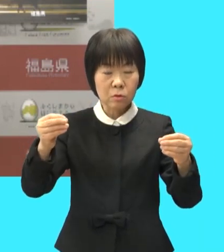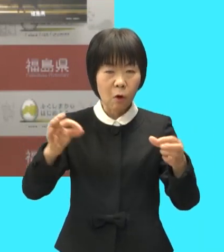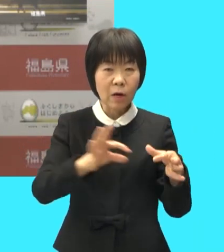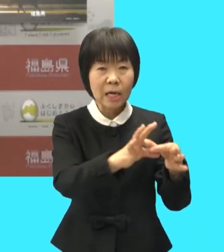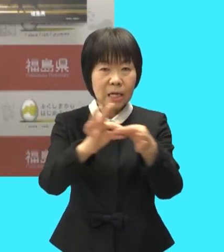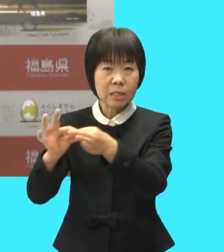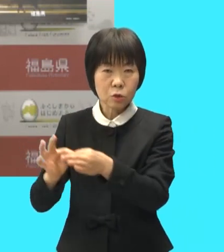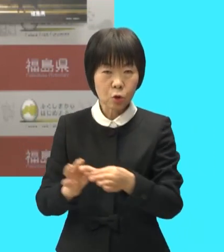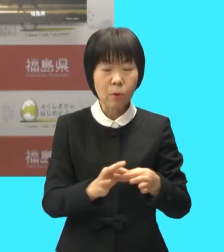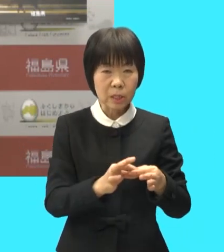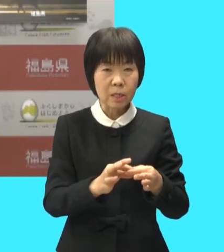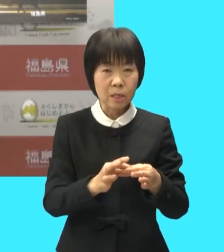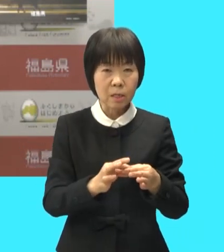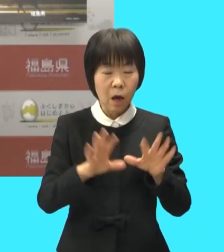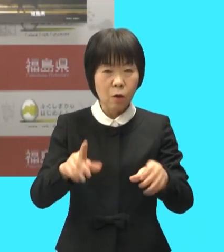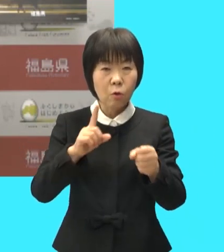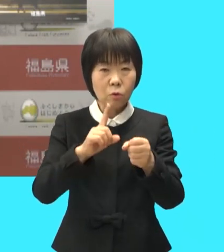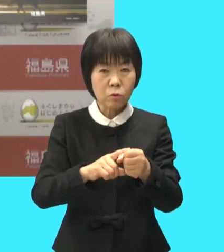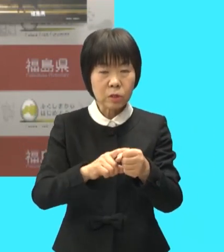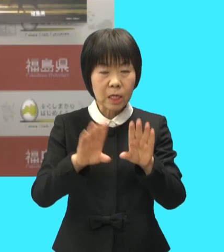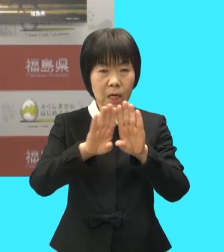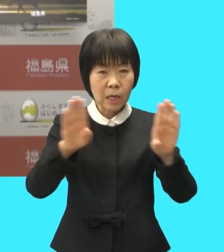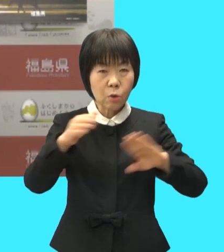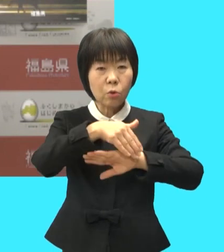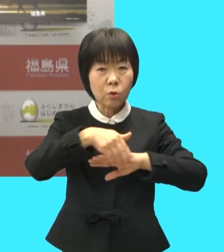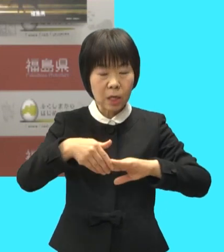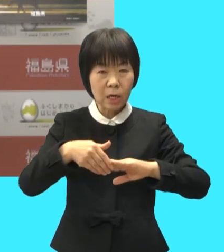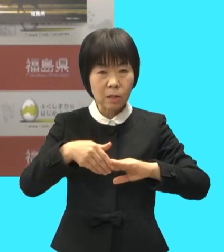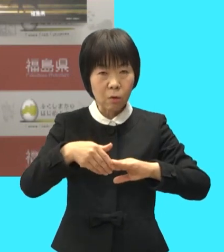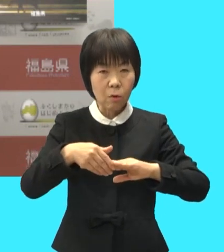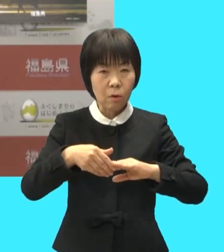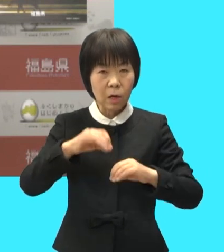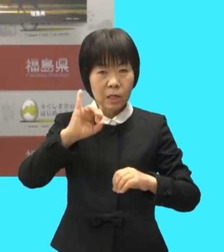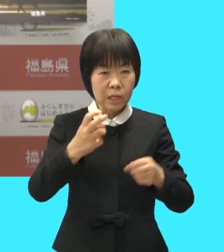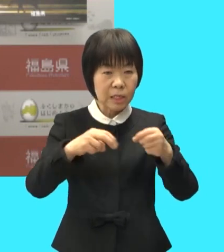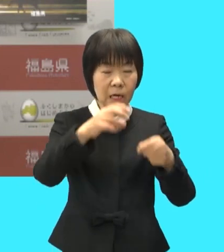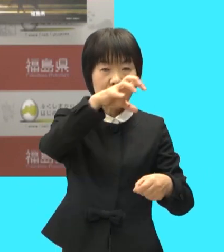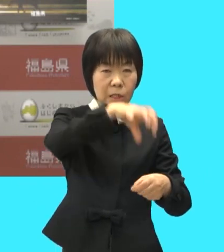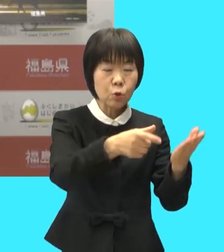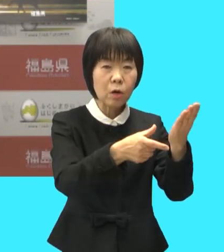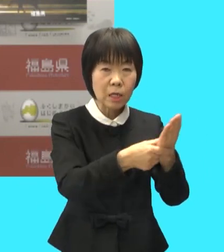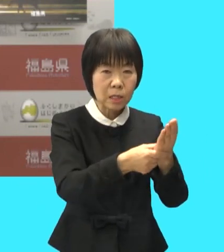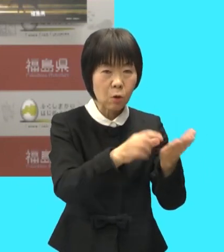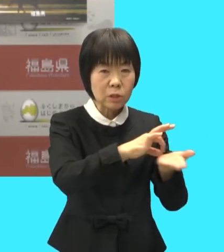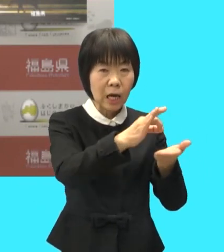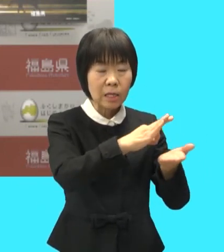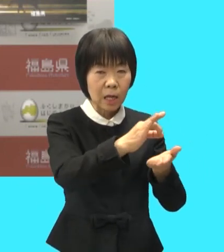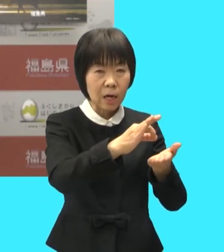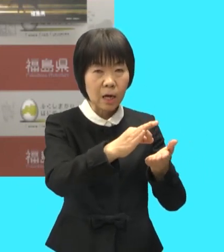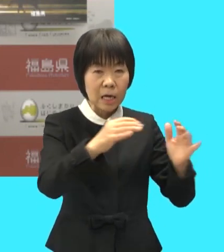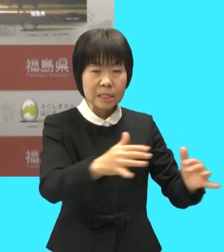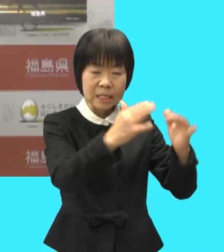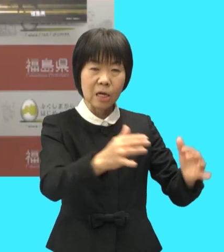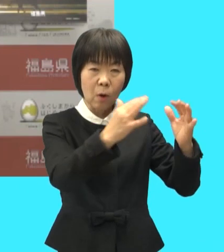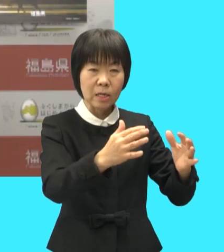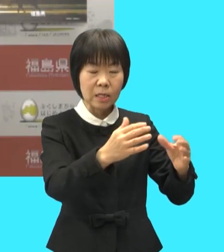連携するとともに、今年開業予定の常磐線 J ビレッジ駅を活用したにぎ